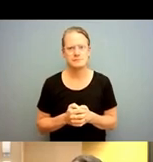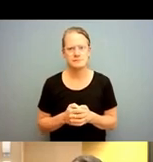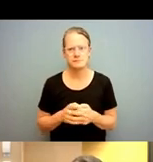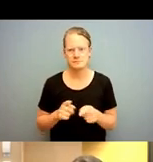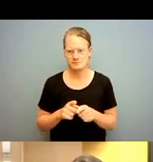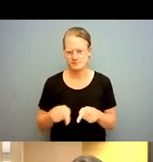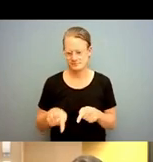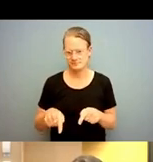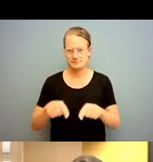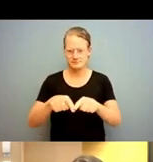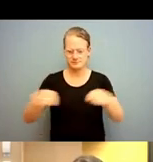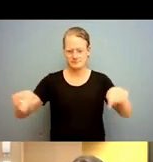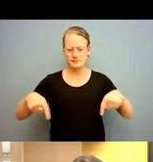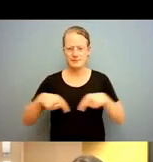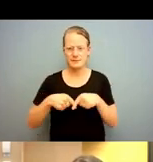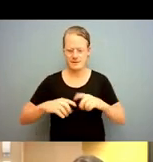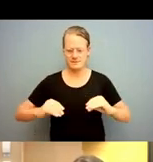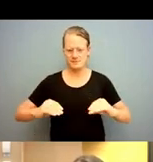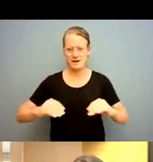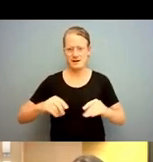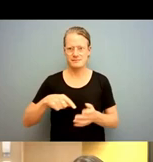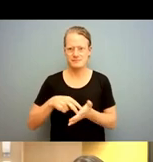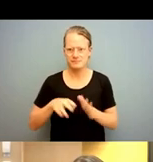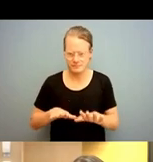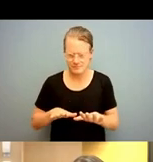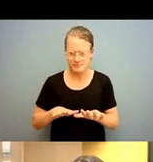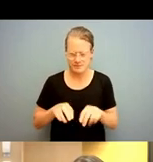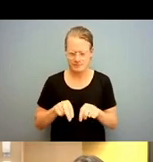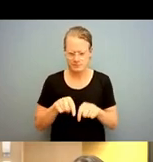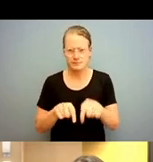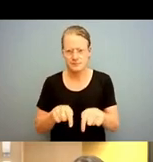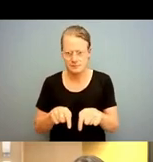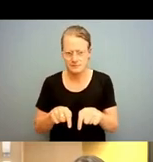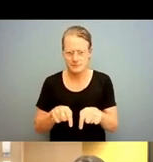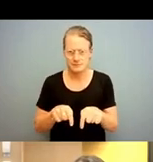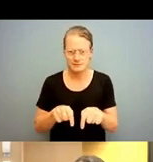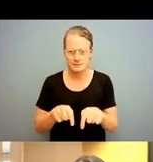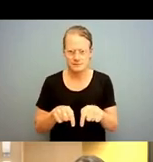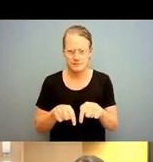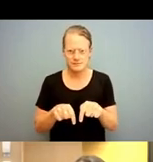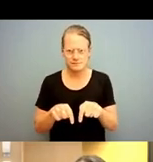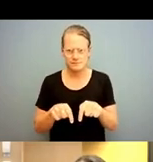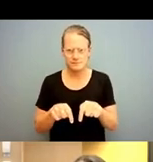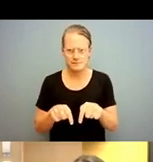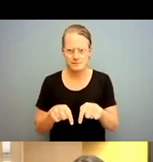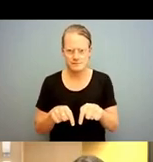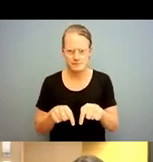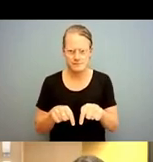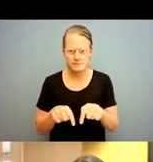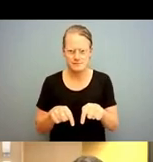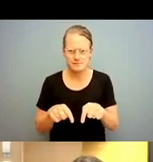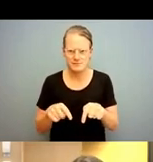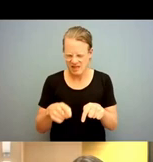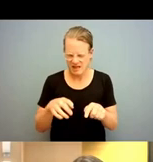Lää Tanin tehalas tjälli pojas vuorasuholmu jällin historia. Vaimi sähti puerpuh ättesin